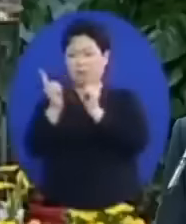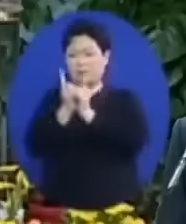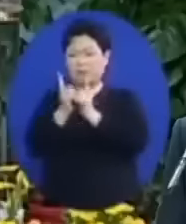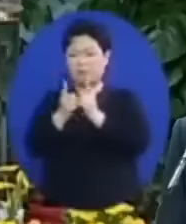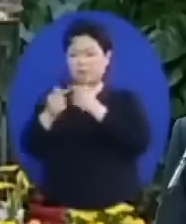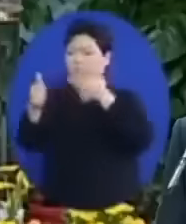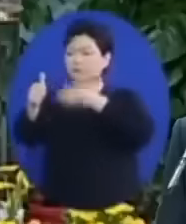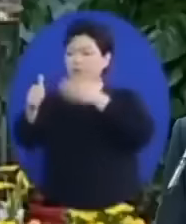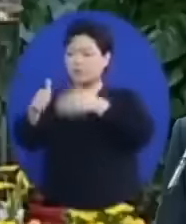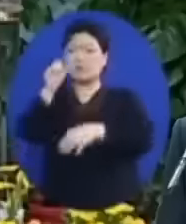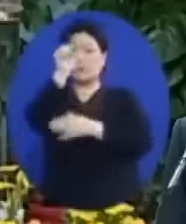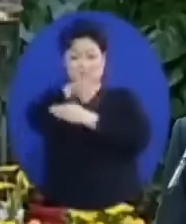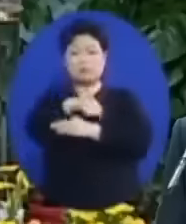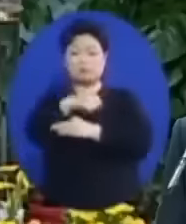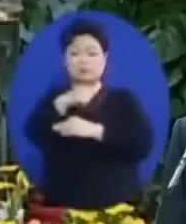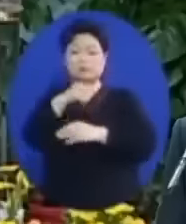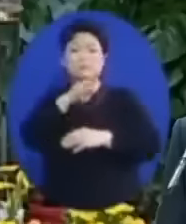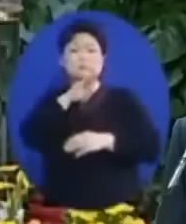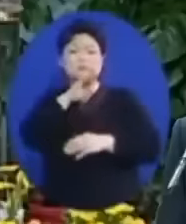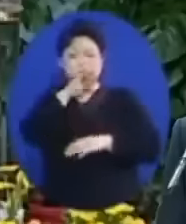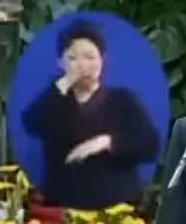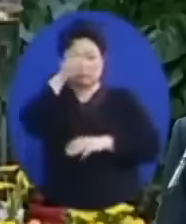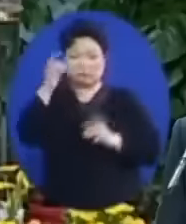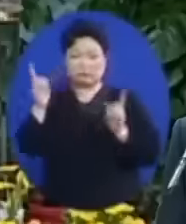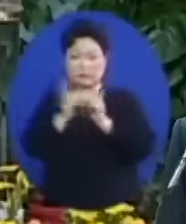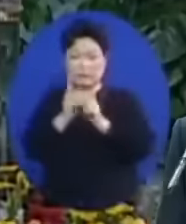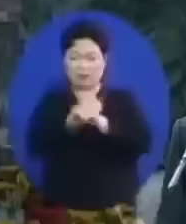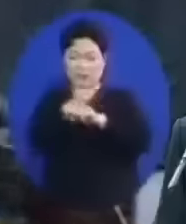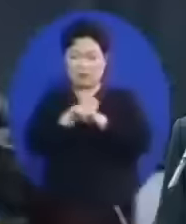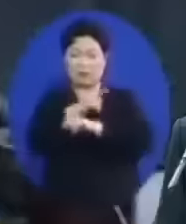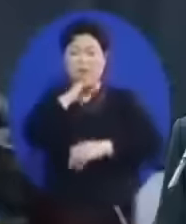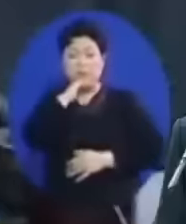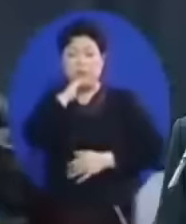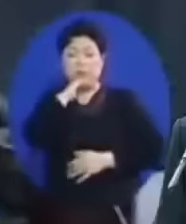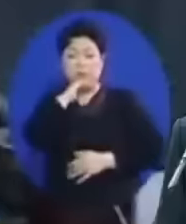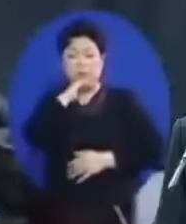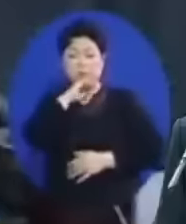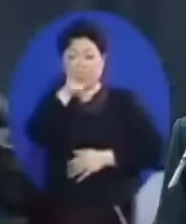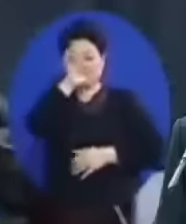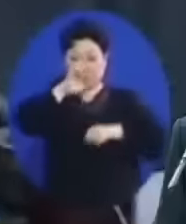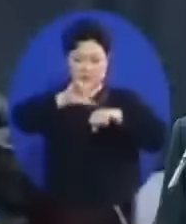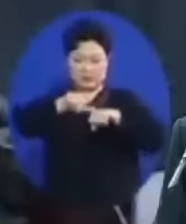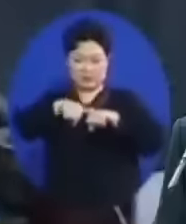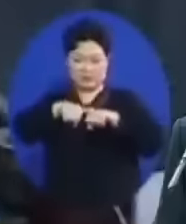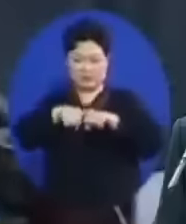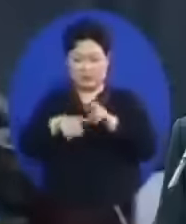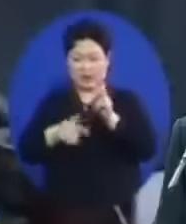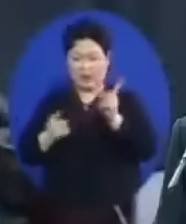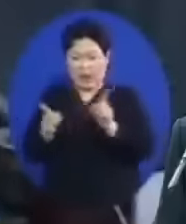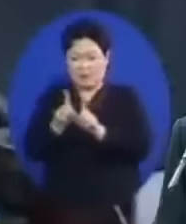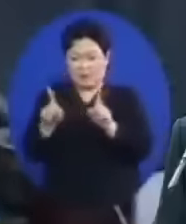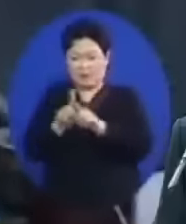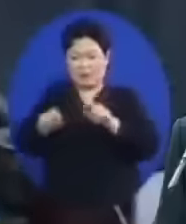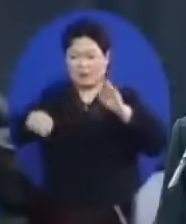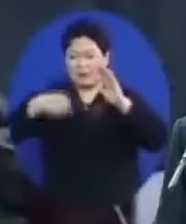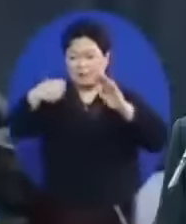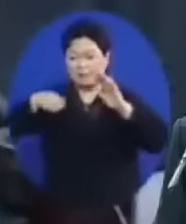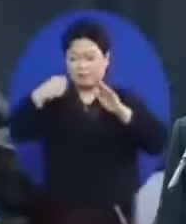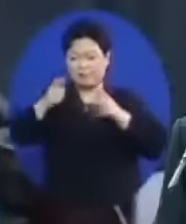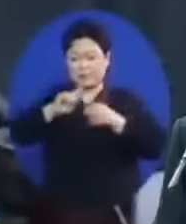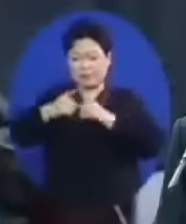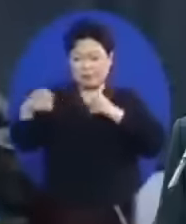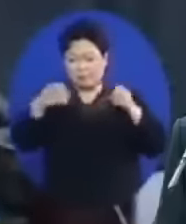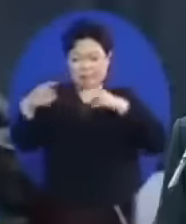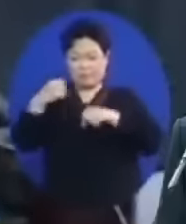나중에 허락을 받아서 그 비서실에 가서 한 시간을 기다려서 점심시간이 되어 둘이 함께 식당에 가서 음식을